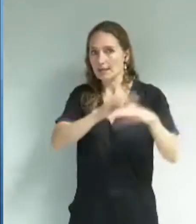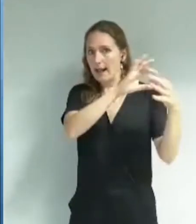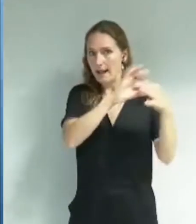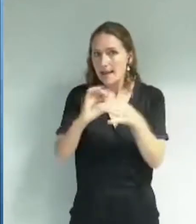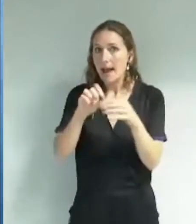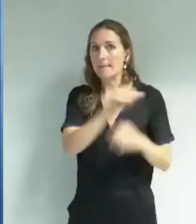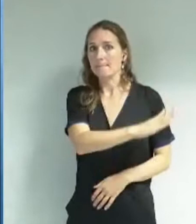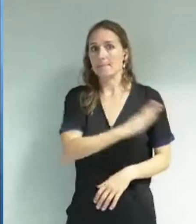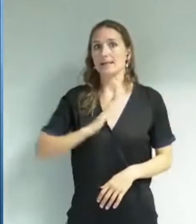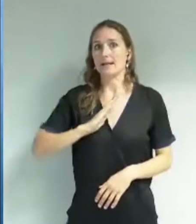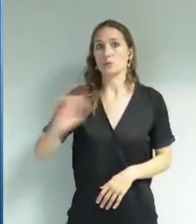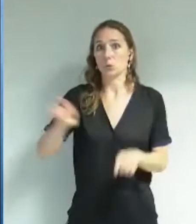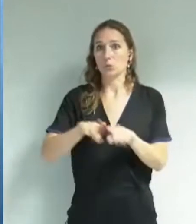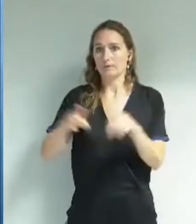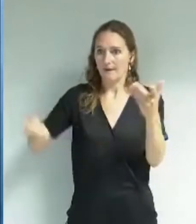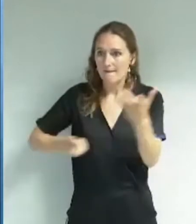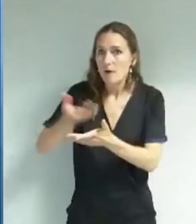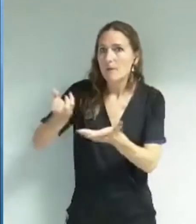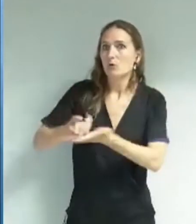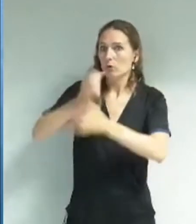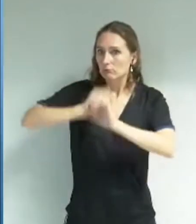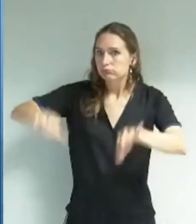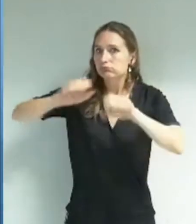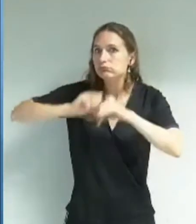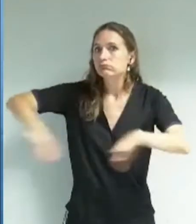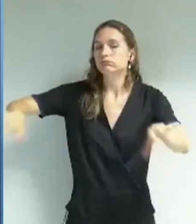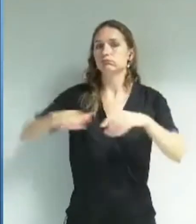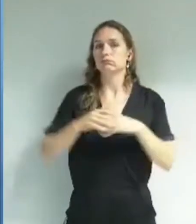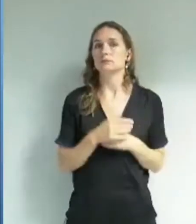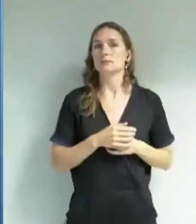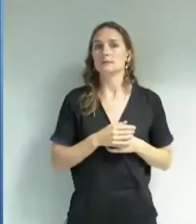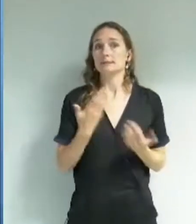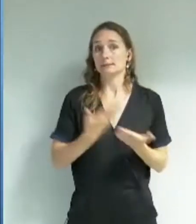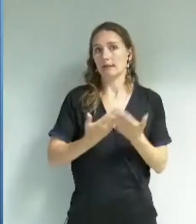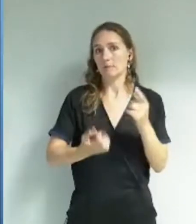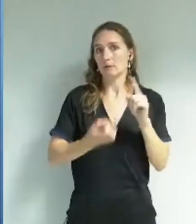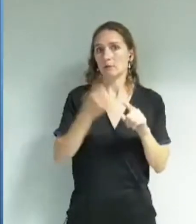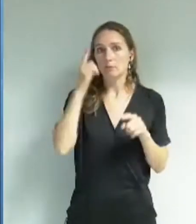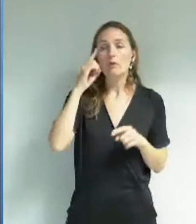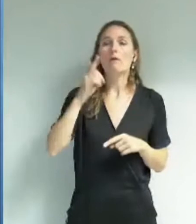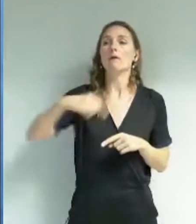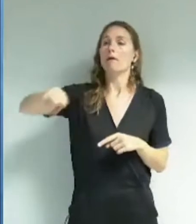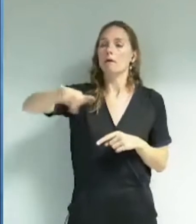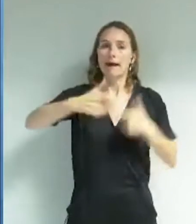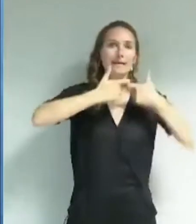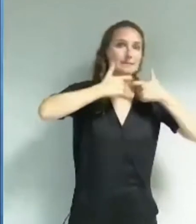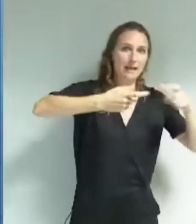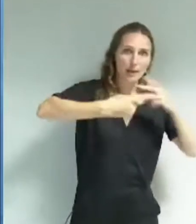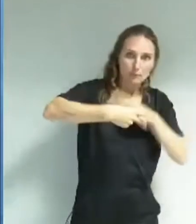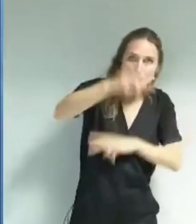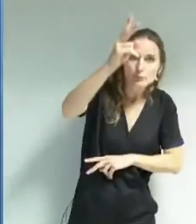la médiation et à l'information en matière de politique culturelle, de transmettre, d'aller chercher et de renforcer l'ouverture et l'accessibilité de nos